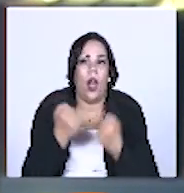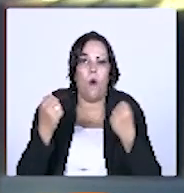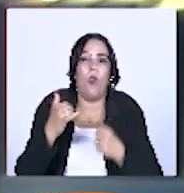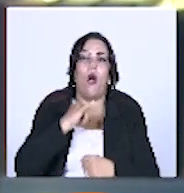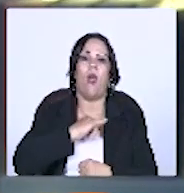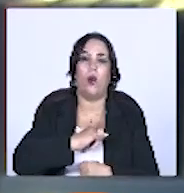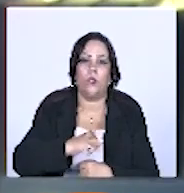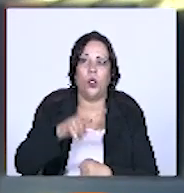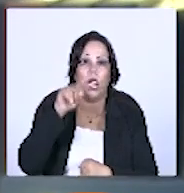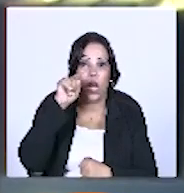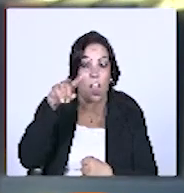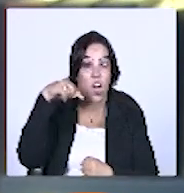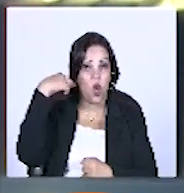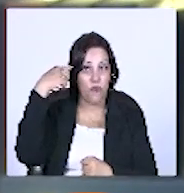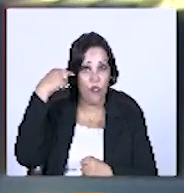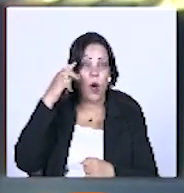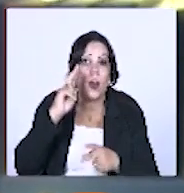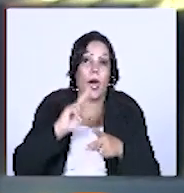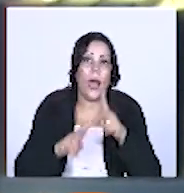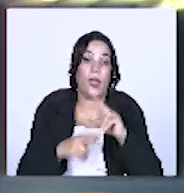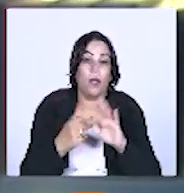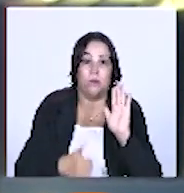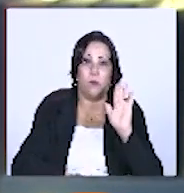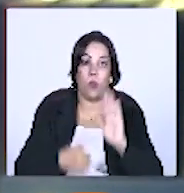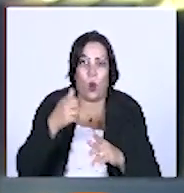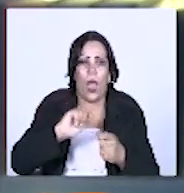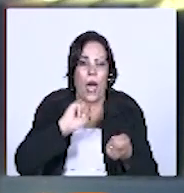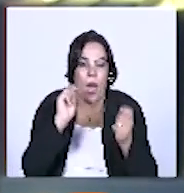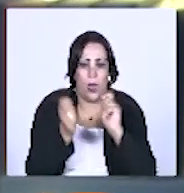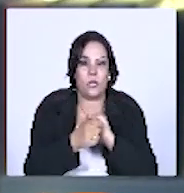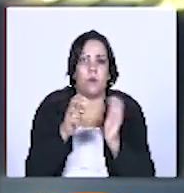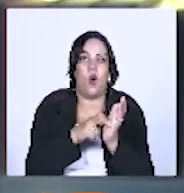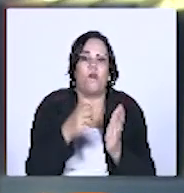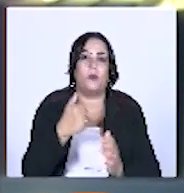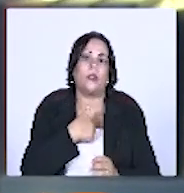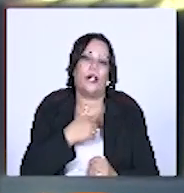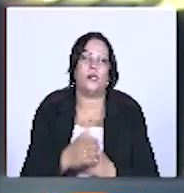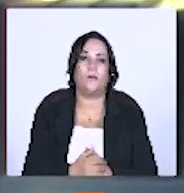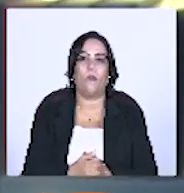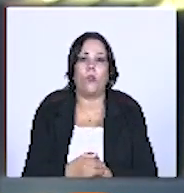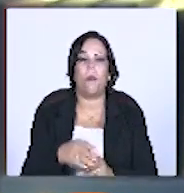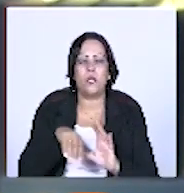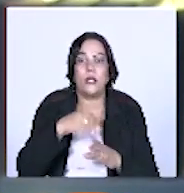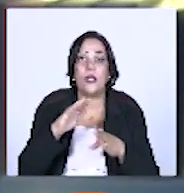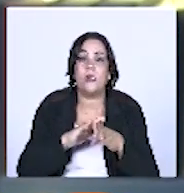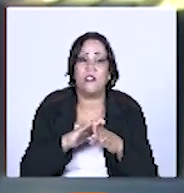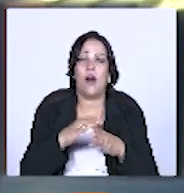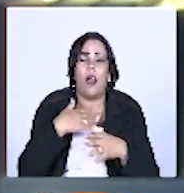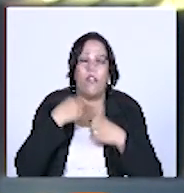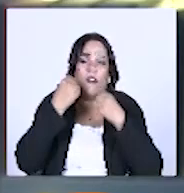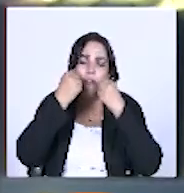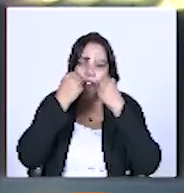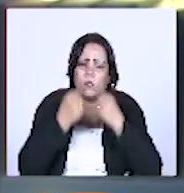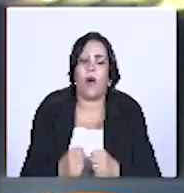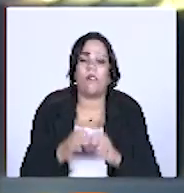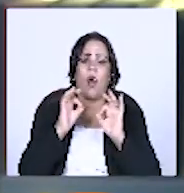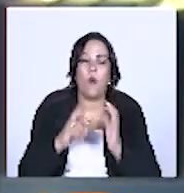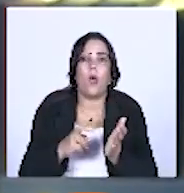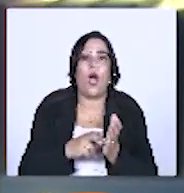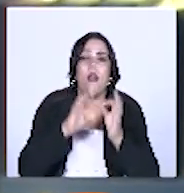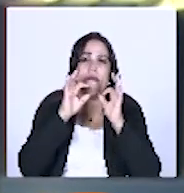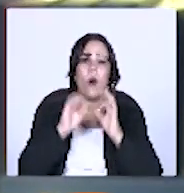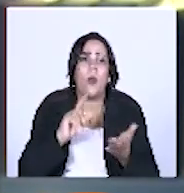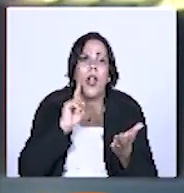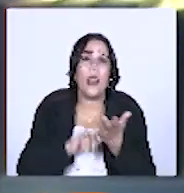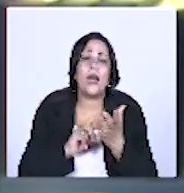انت تفكر حاجه ايجابيه عكس المخاوف بتاعتك وبرضو لما تحس ان انت مضغوط قوي وخايف قوي حاول